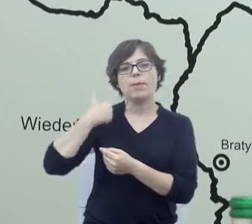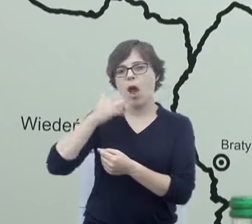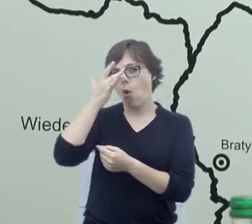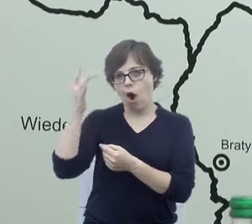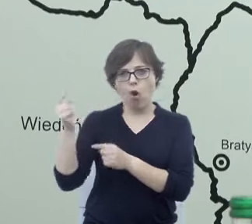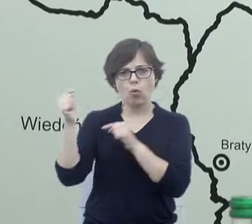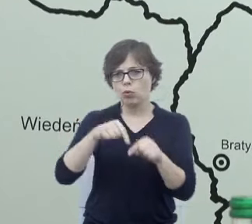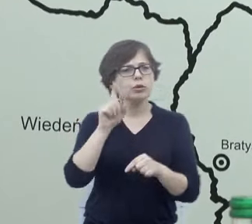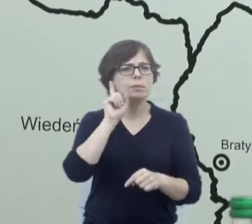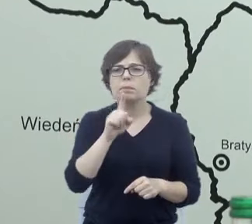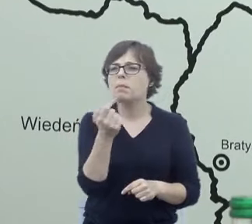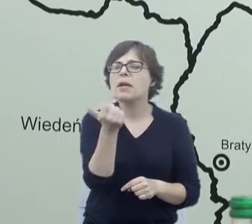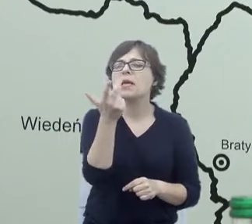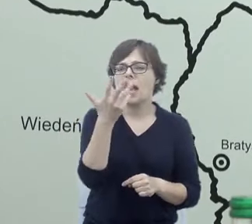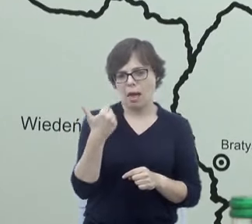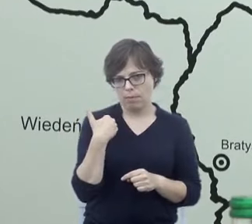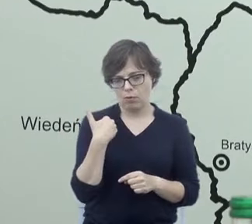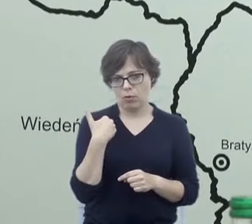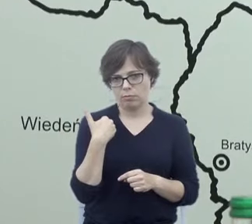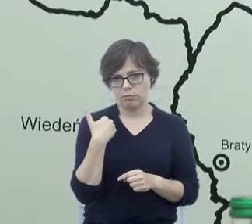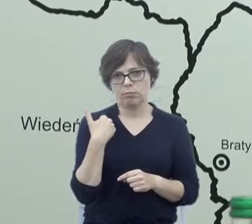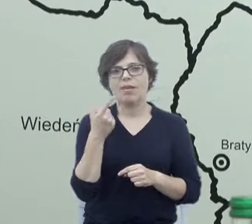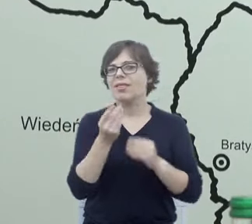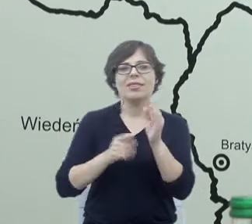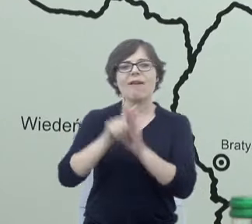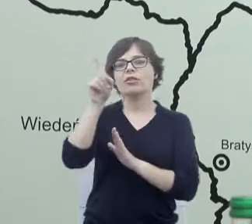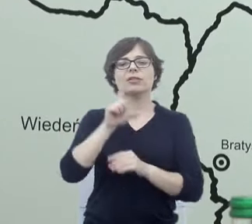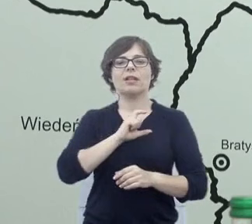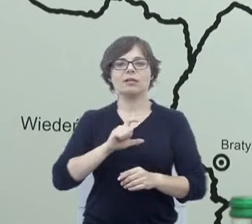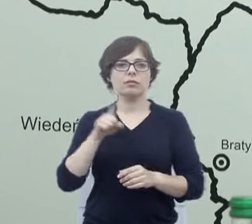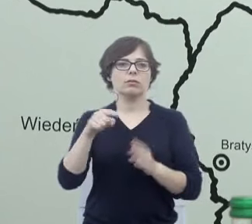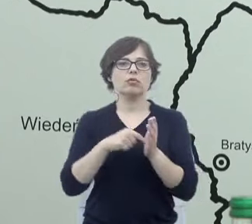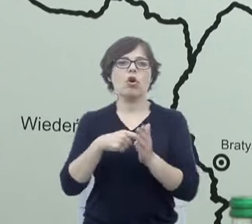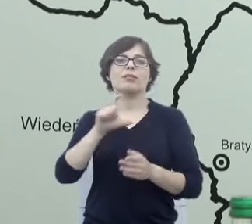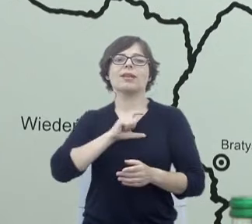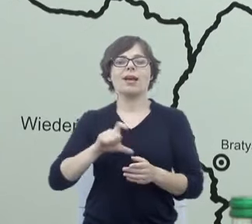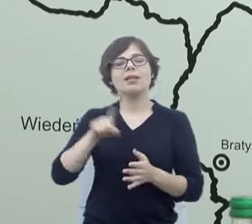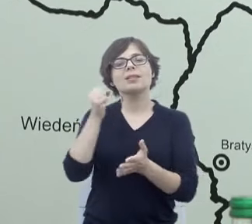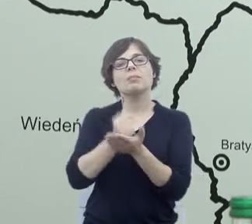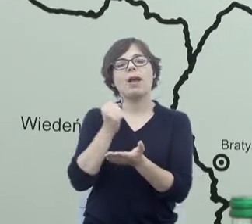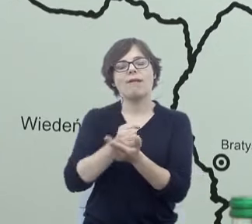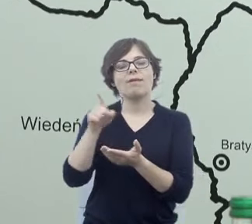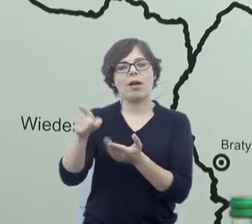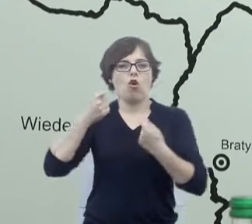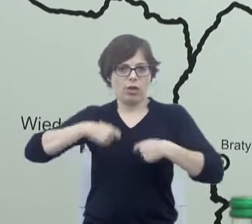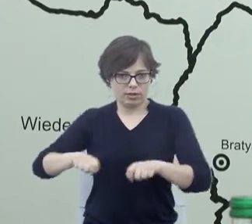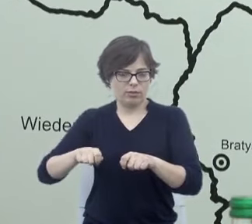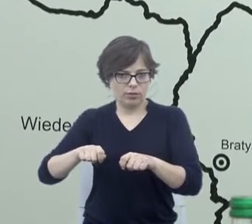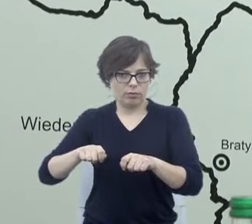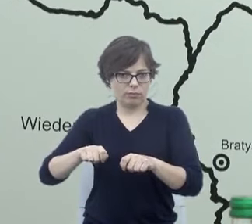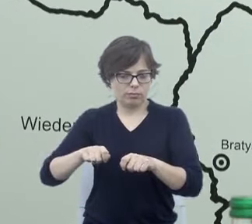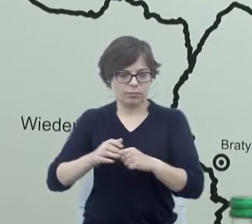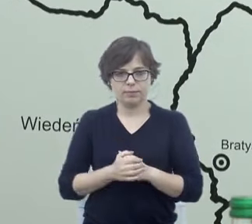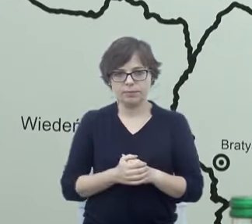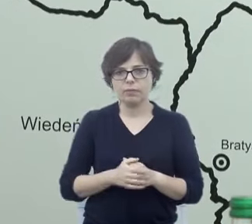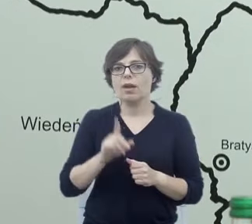było dosłownie kilku. Najwyższe stanowisko to był sekretarz Rajkomu do spraw rolnictwa. W ogóle nie odnajdywali się